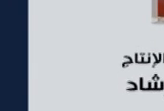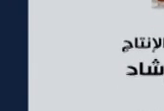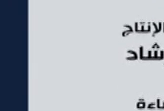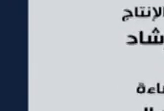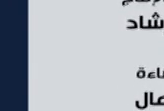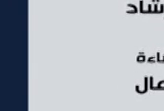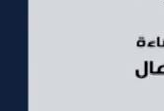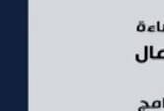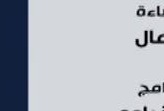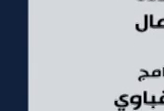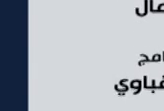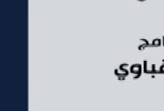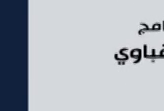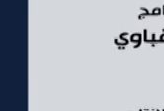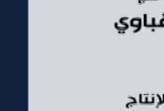k